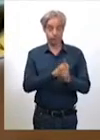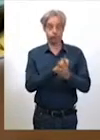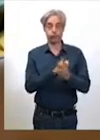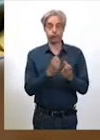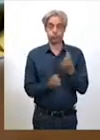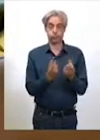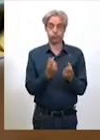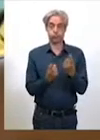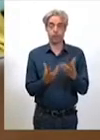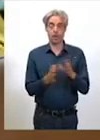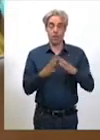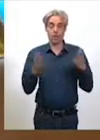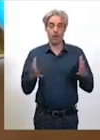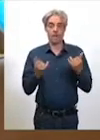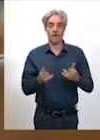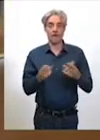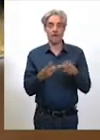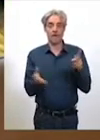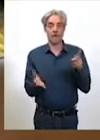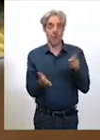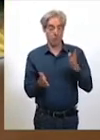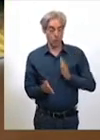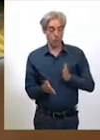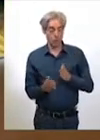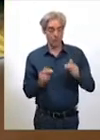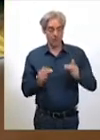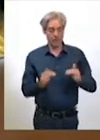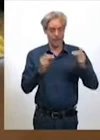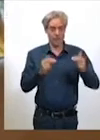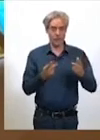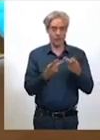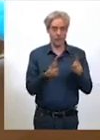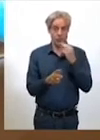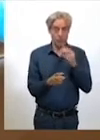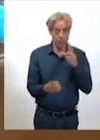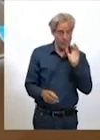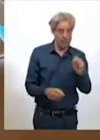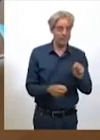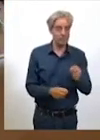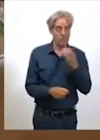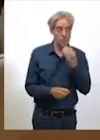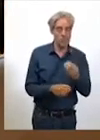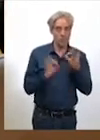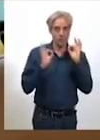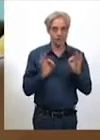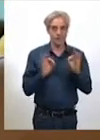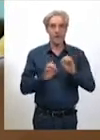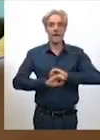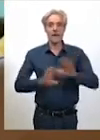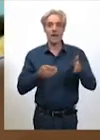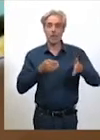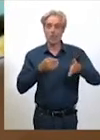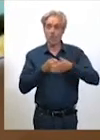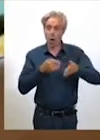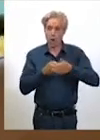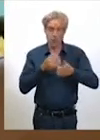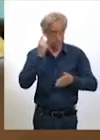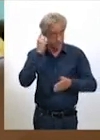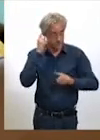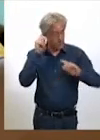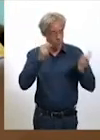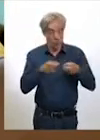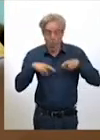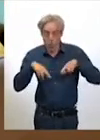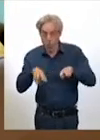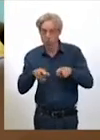qui sont émergentes sur la ville de Bordeaux, et l'échelon municipal est un bon échelon pour identifier au plus près des rues, des